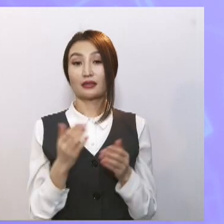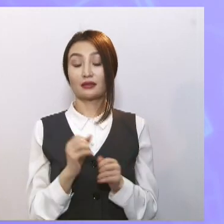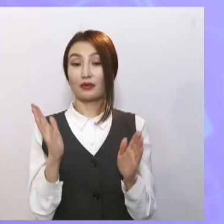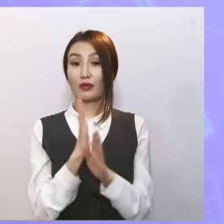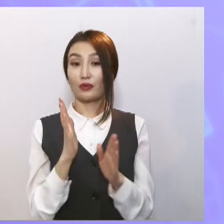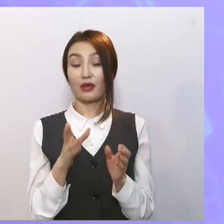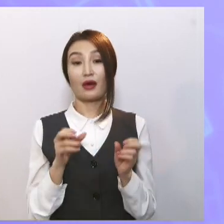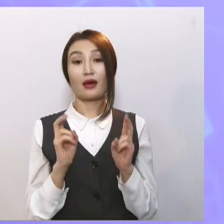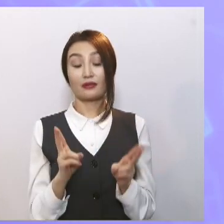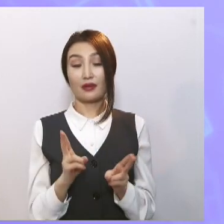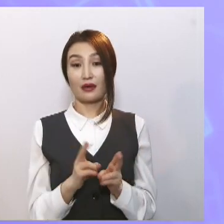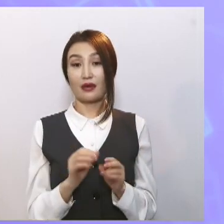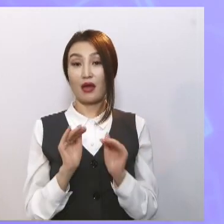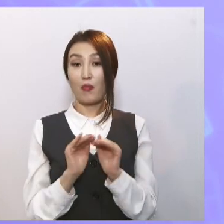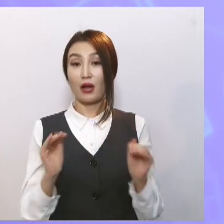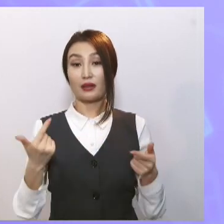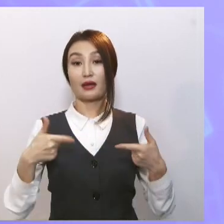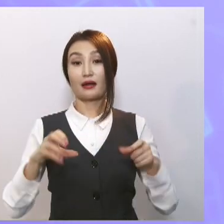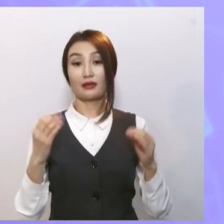Балдар кайда эс алып жатышат?